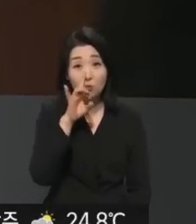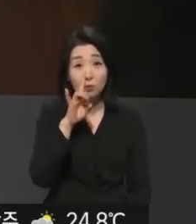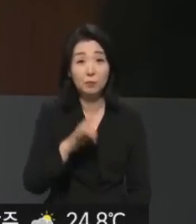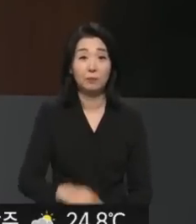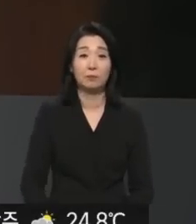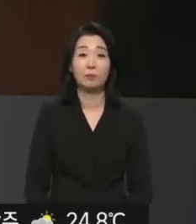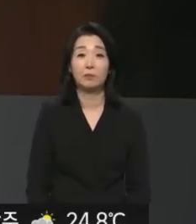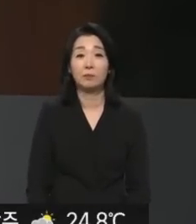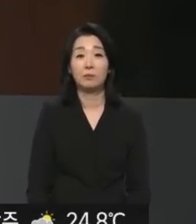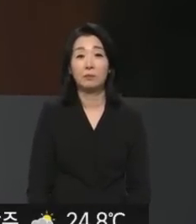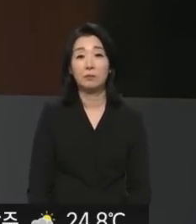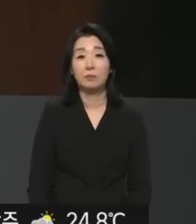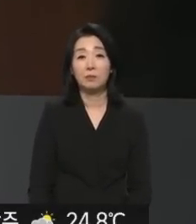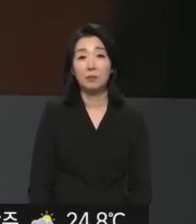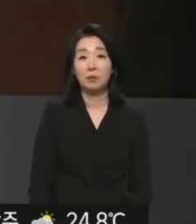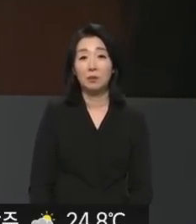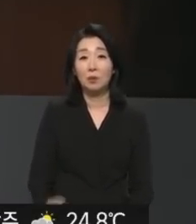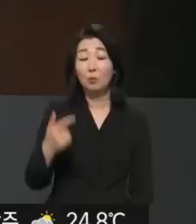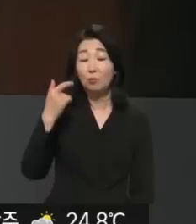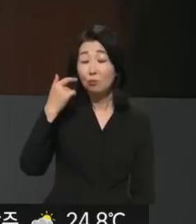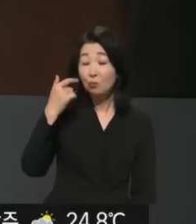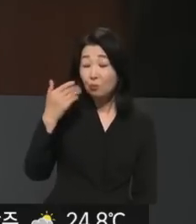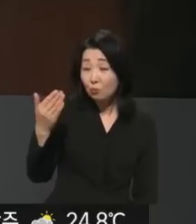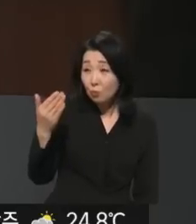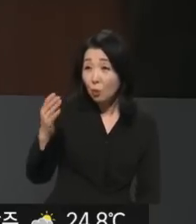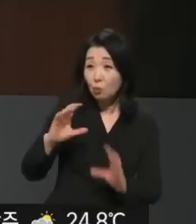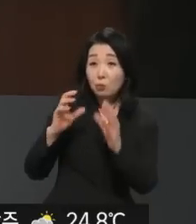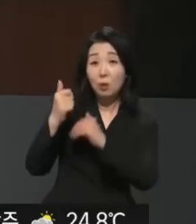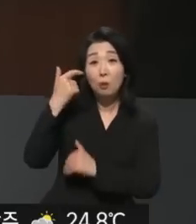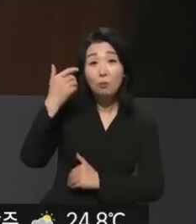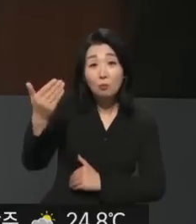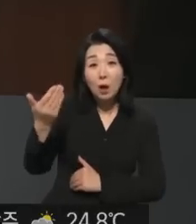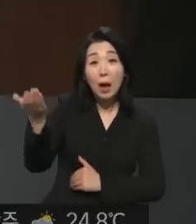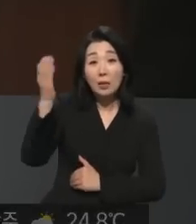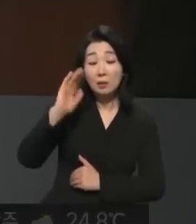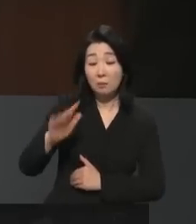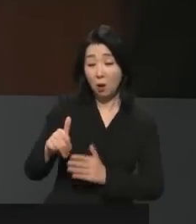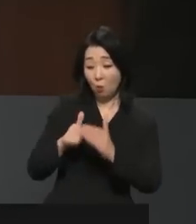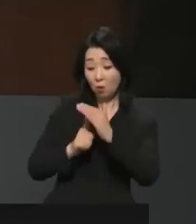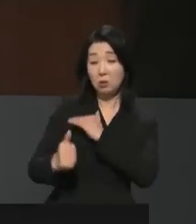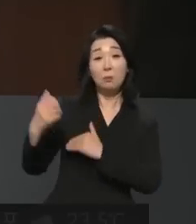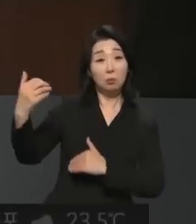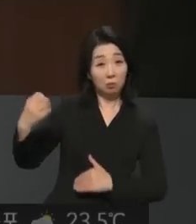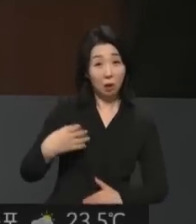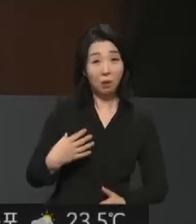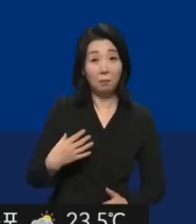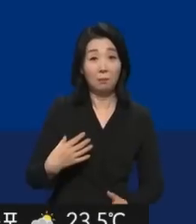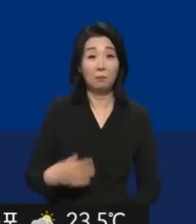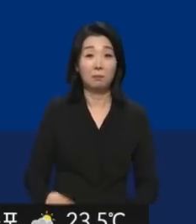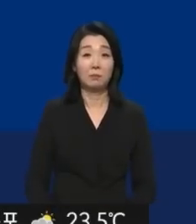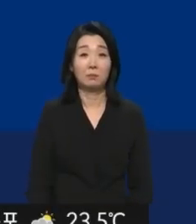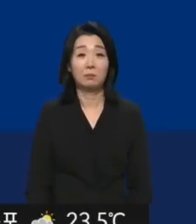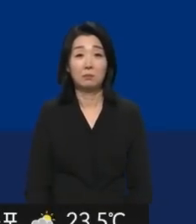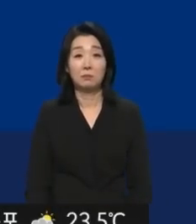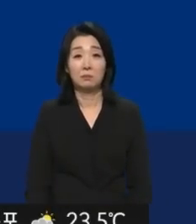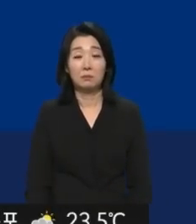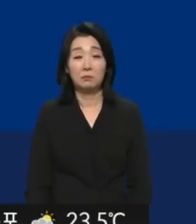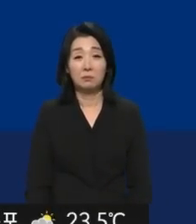질문이었는데요. 묻기는 지도부도 부로 물었는데 답변은 원내대표로 돌아왔습니다.